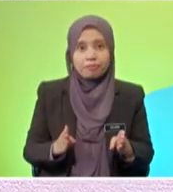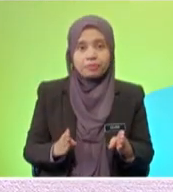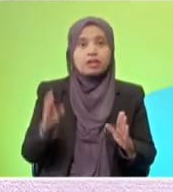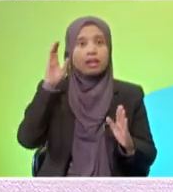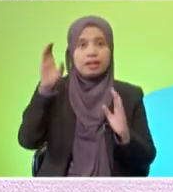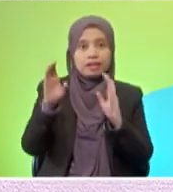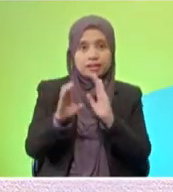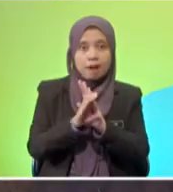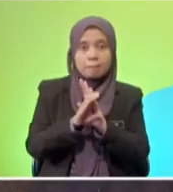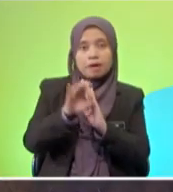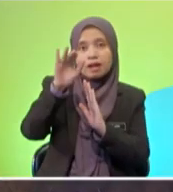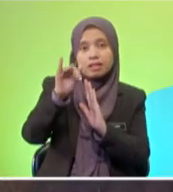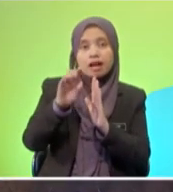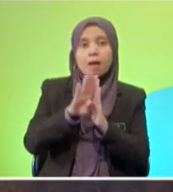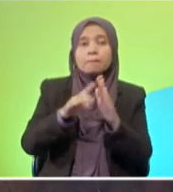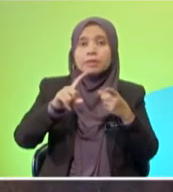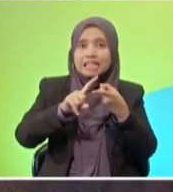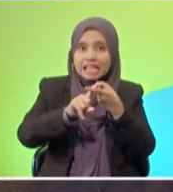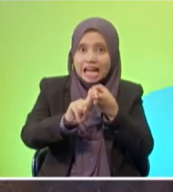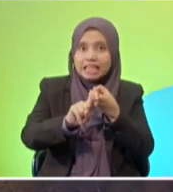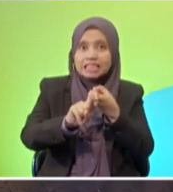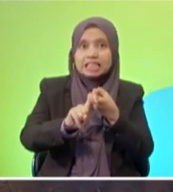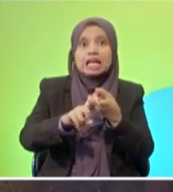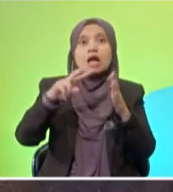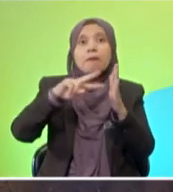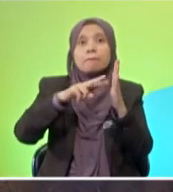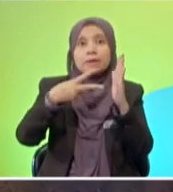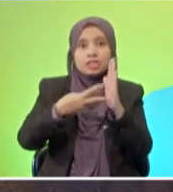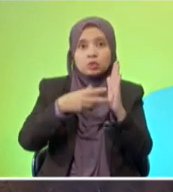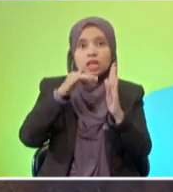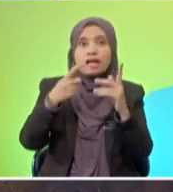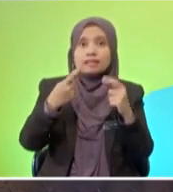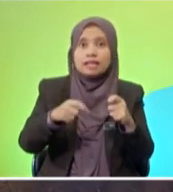yang berkaitan dengan pantun dan maksud yang telah